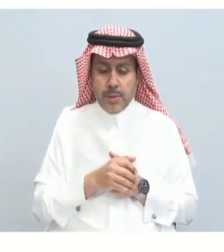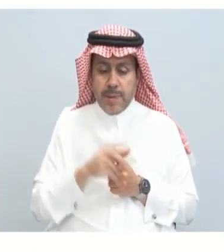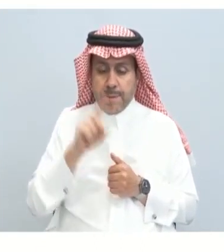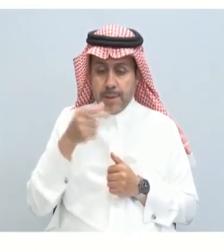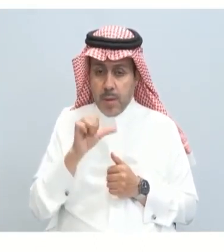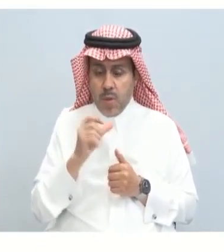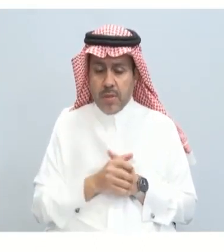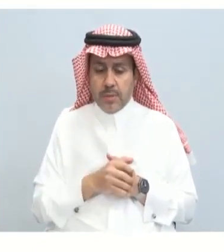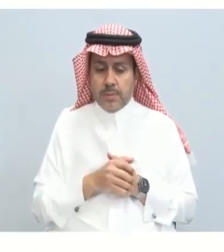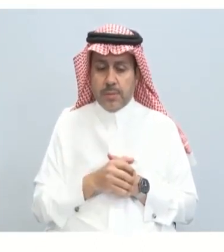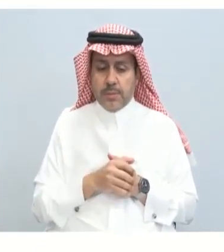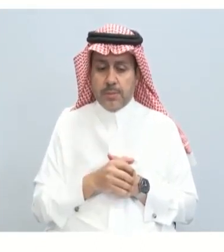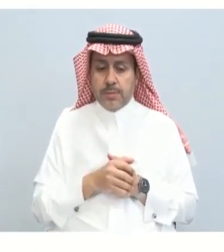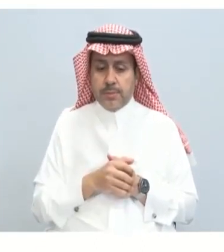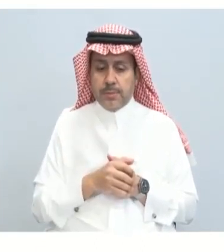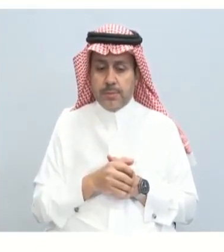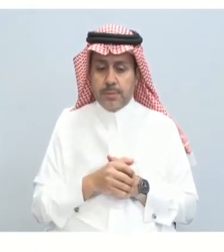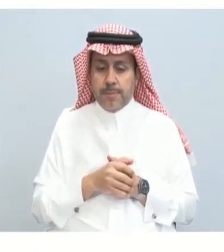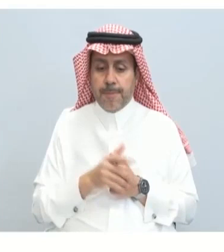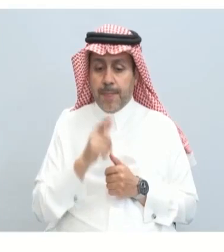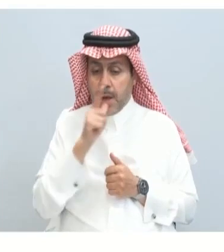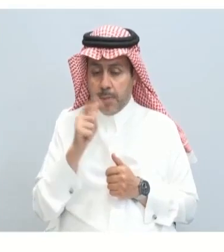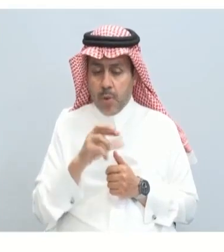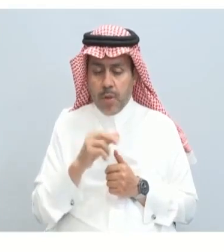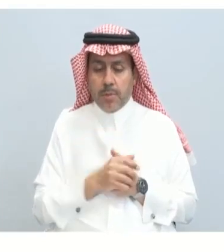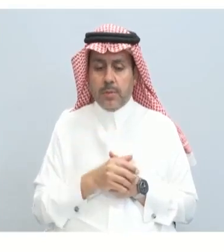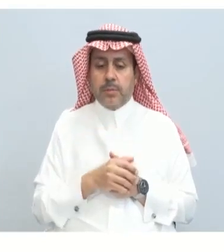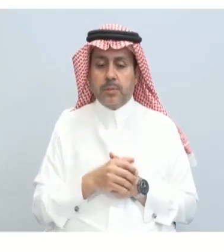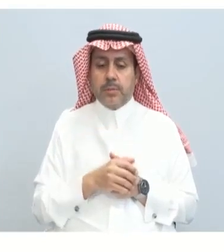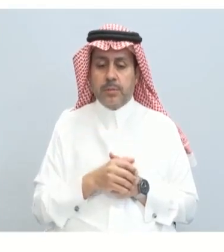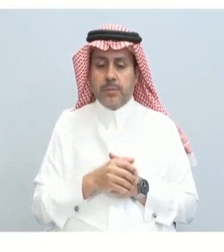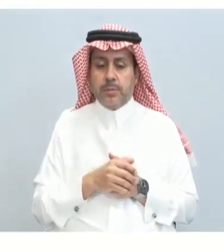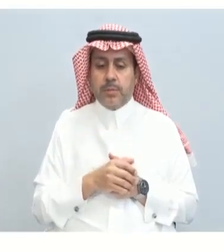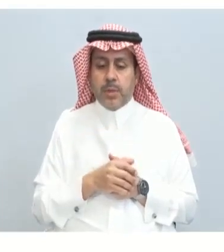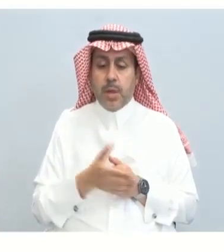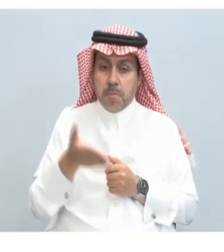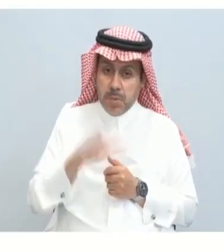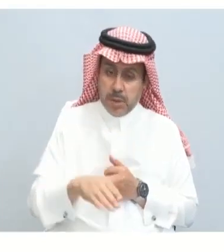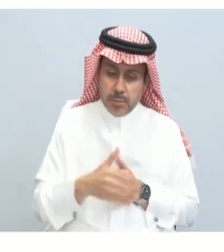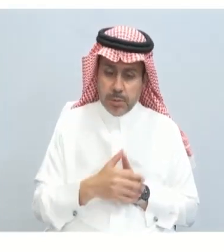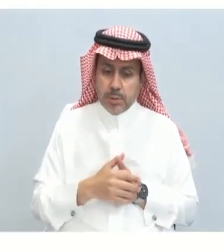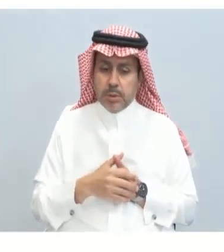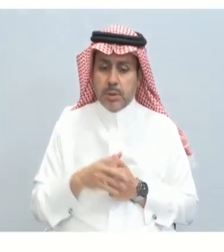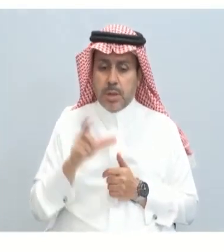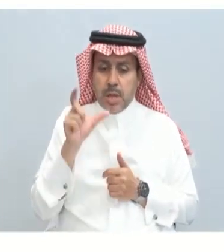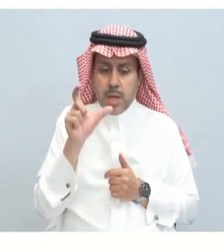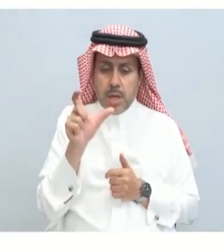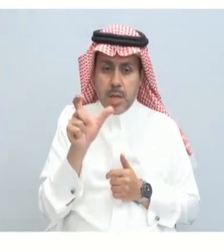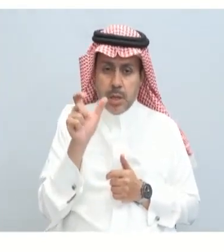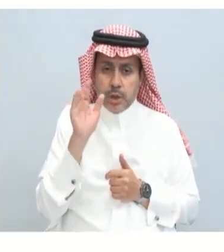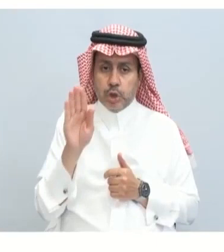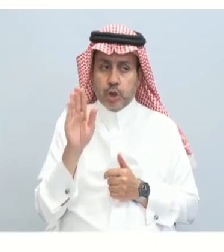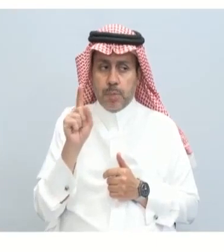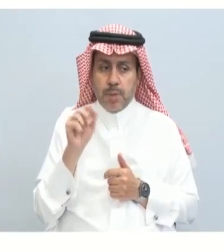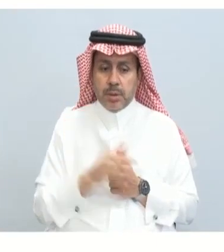الهموم حذف المشبه ورمز له بمرعاه قال ابو ذئب الهذلي واذا المنيه انشبت اظفارها الفيت كل تميمه